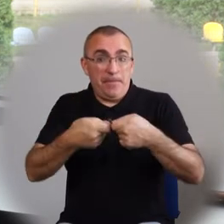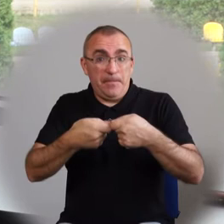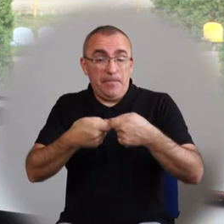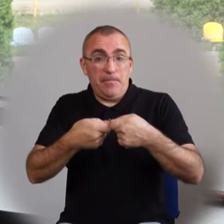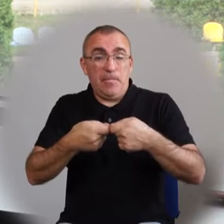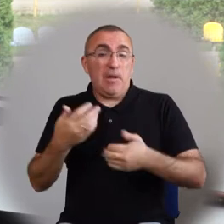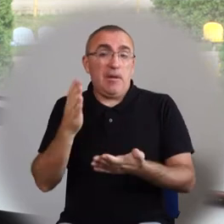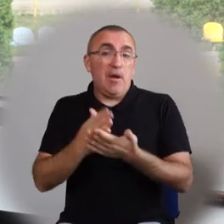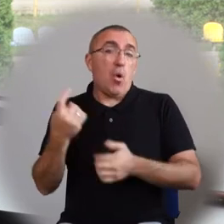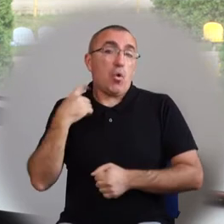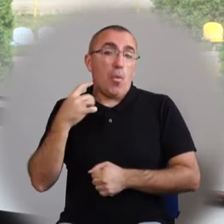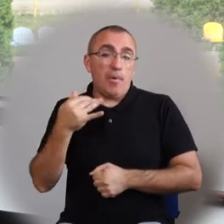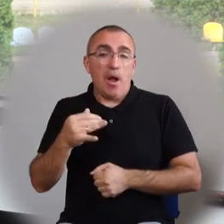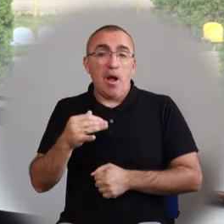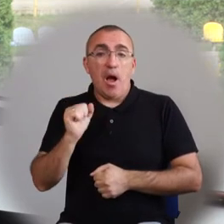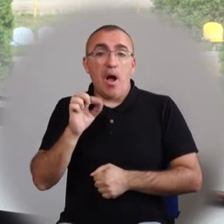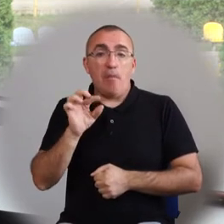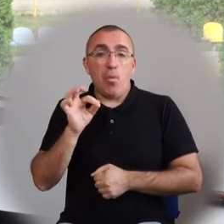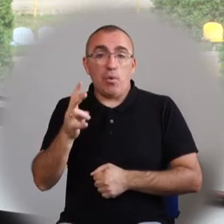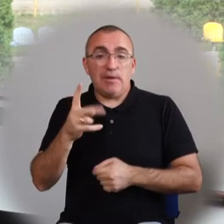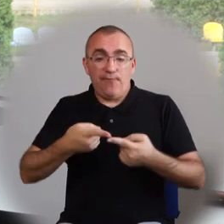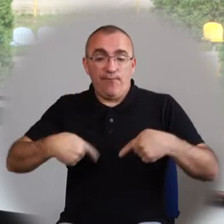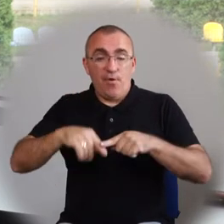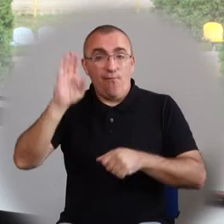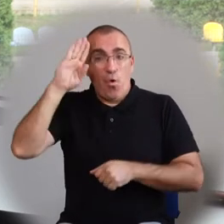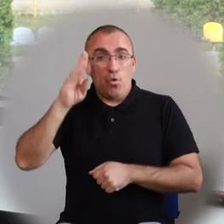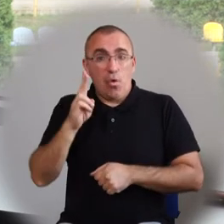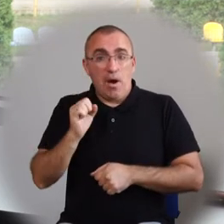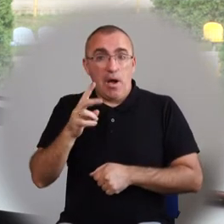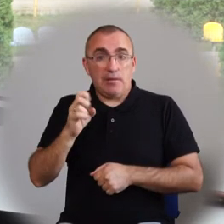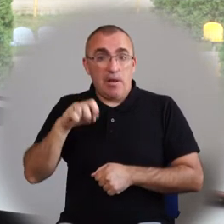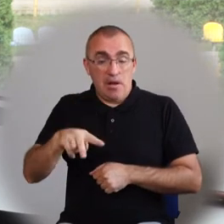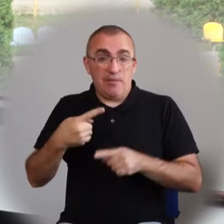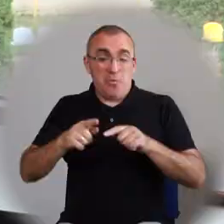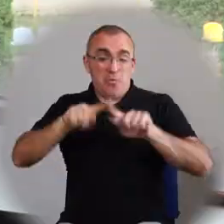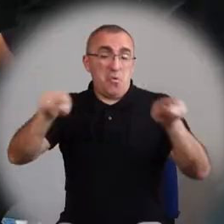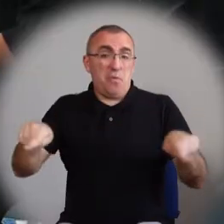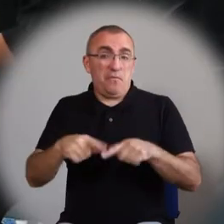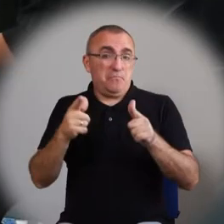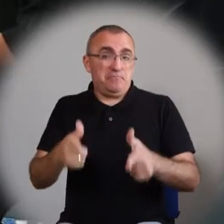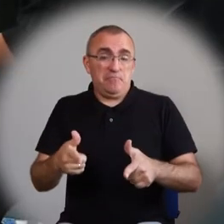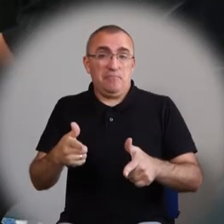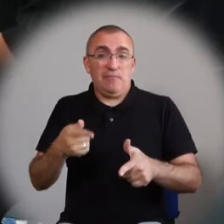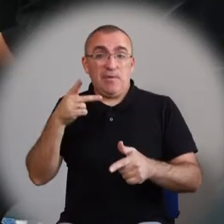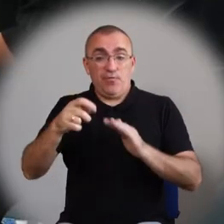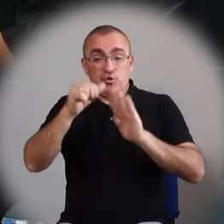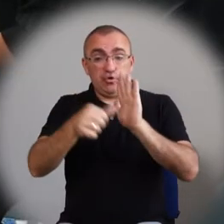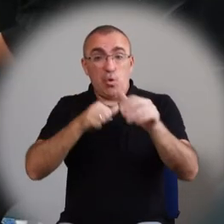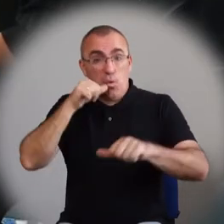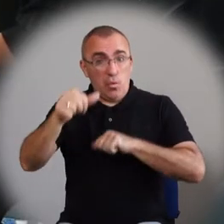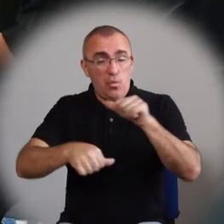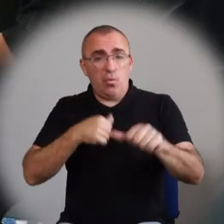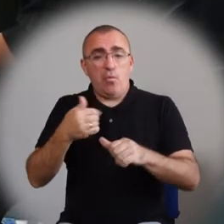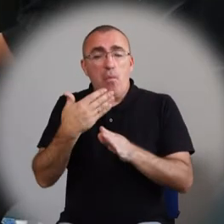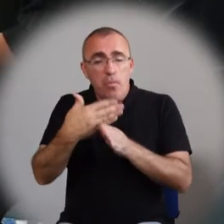має і Кропивницький абонвідділ водоканалу, де формується довідка. Тому це практично